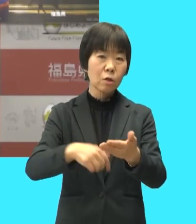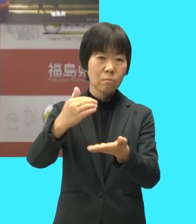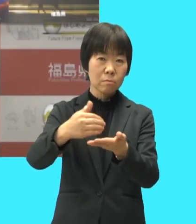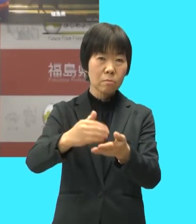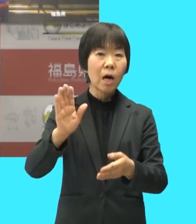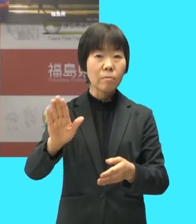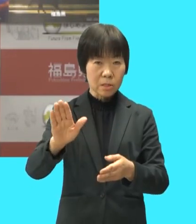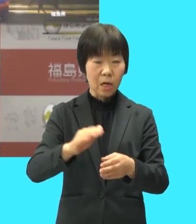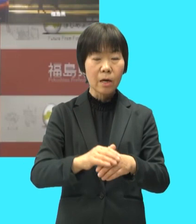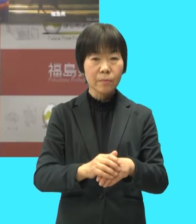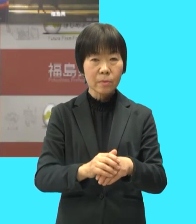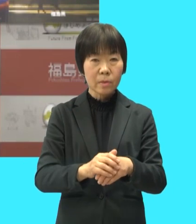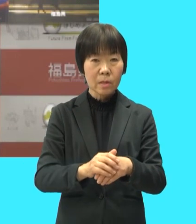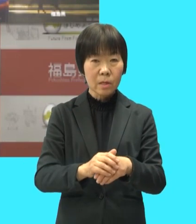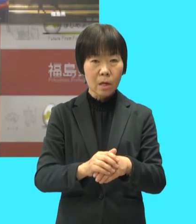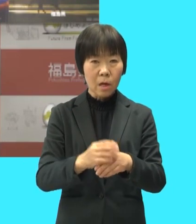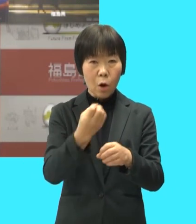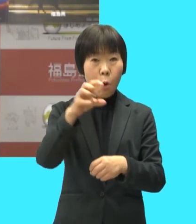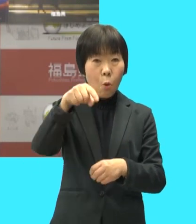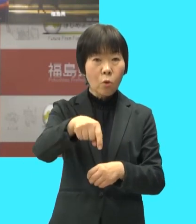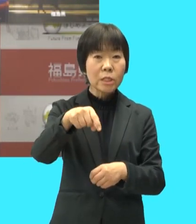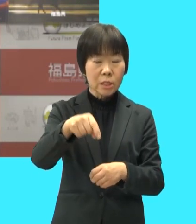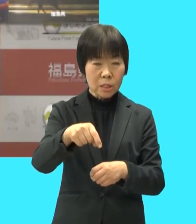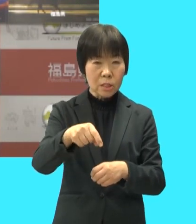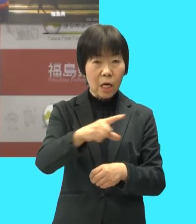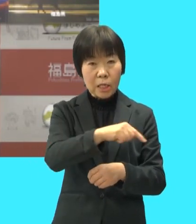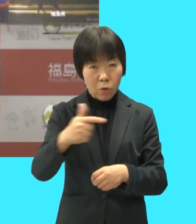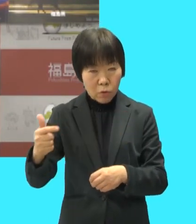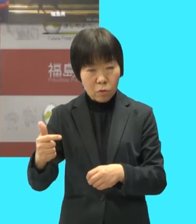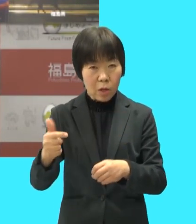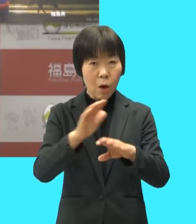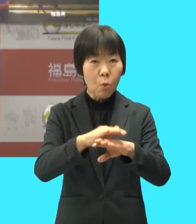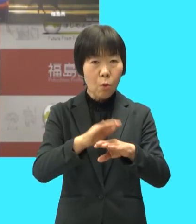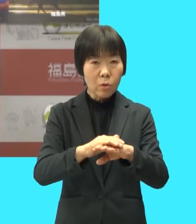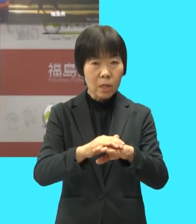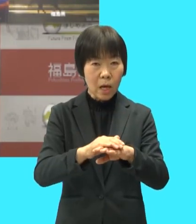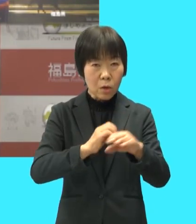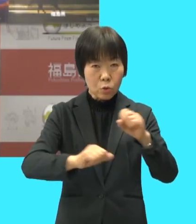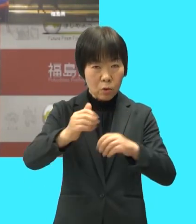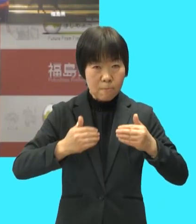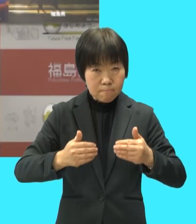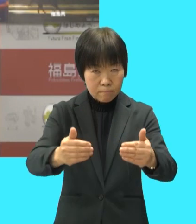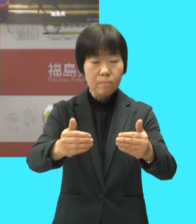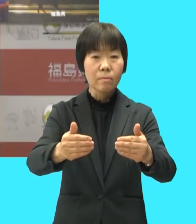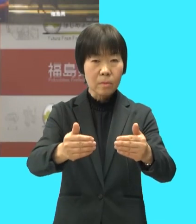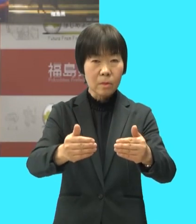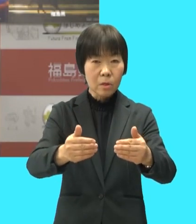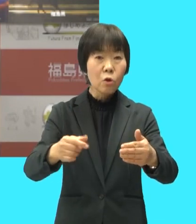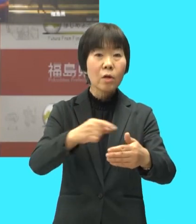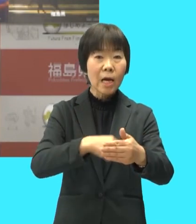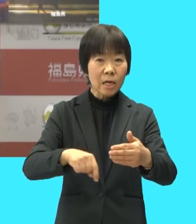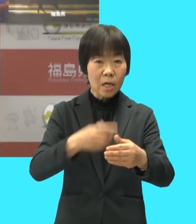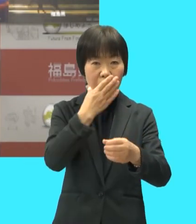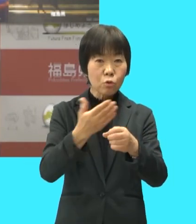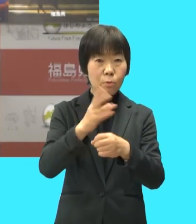。したがって香港自身、やはりいろんな形で前に向かって動き出している。その中で福島県とし